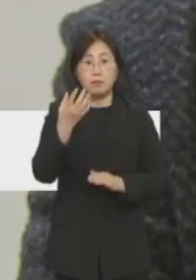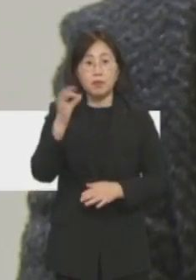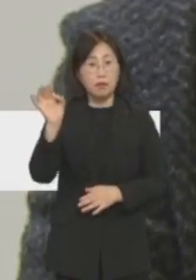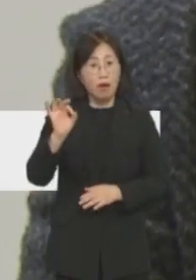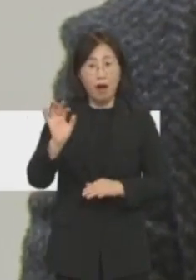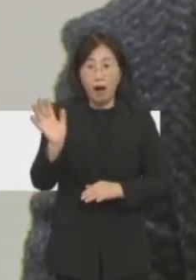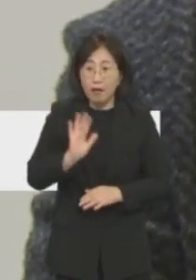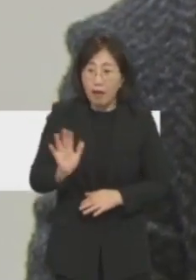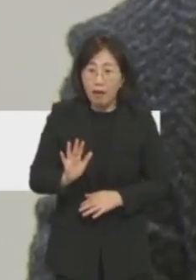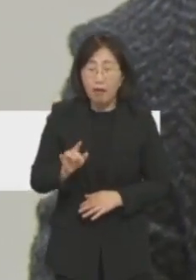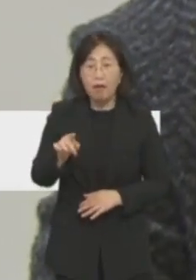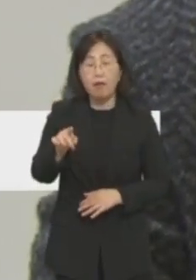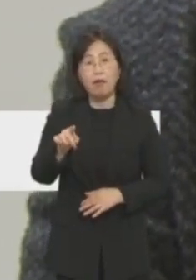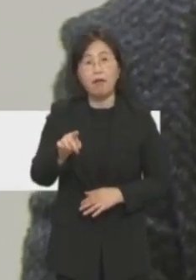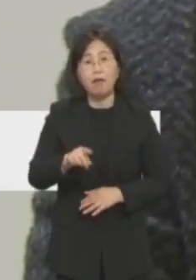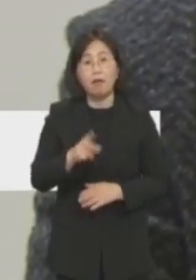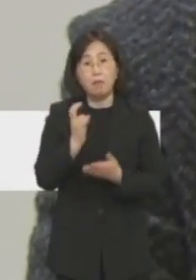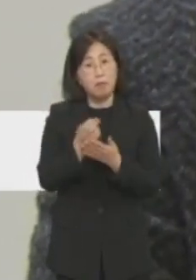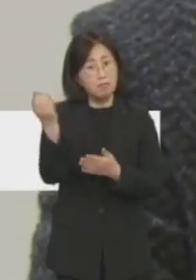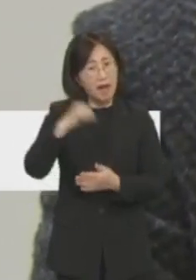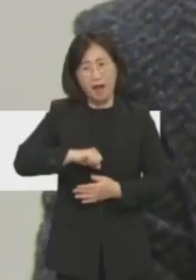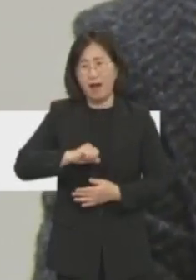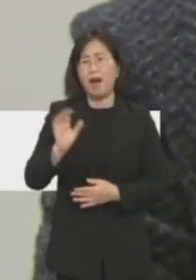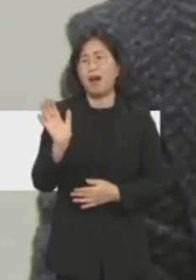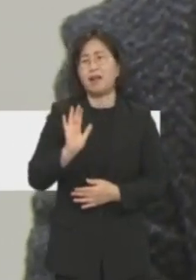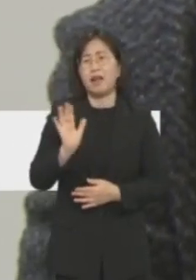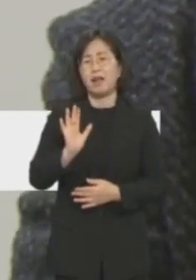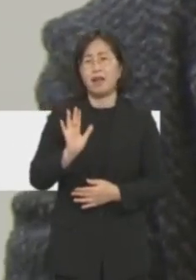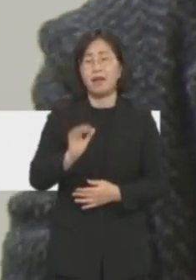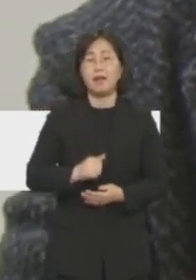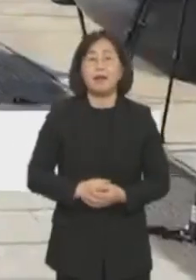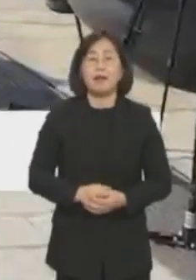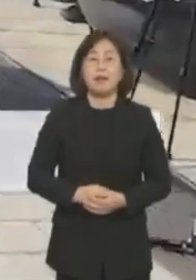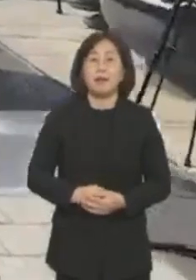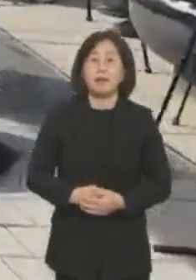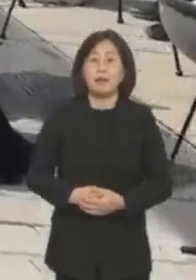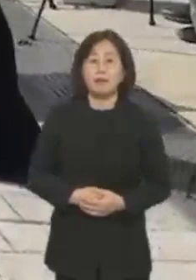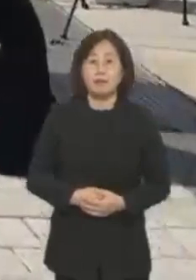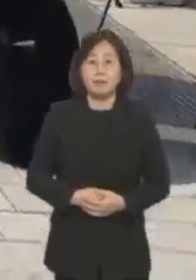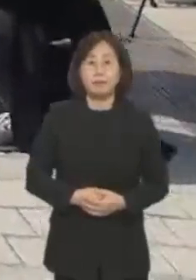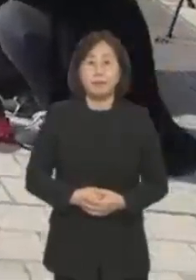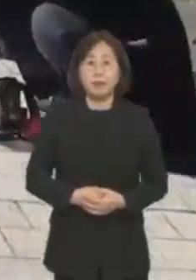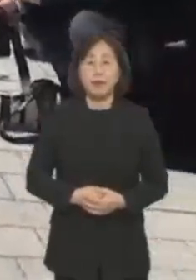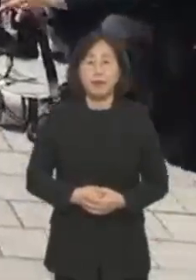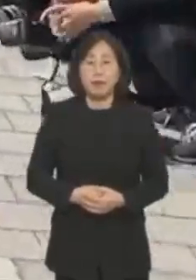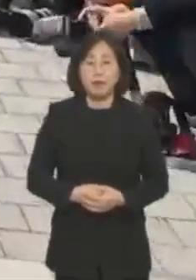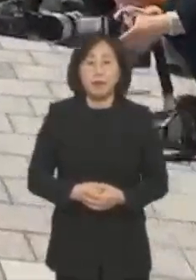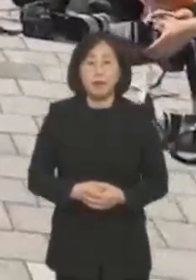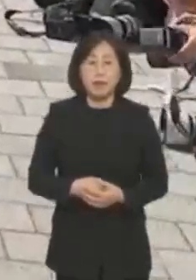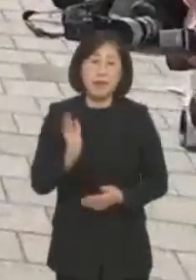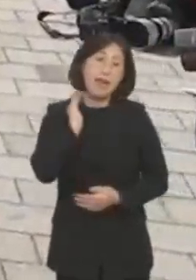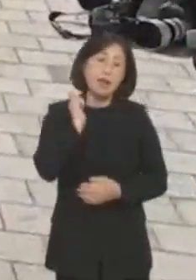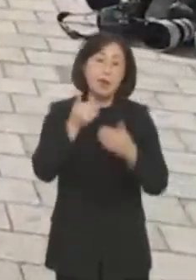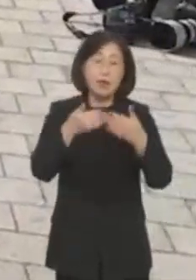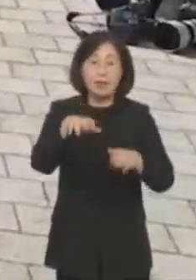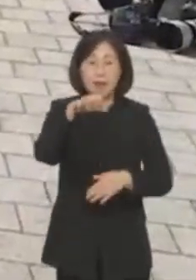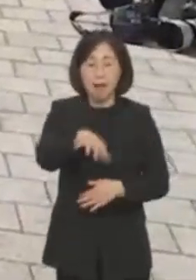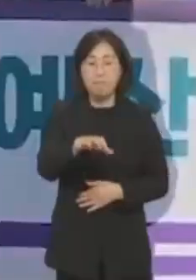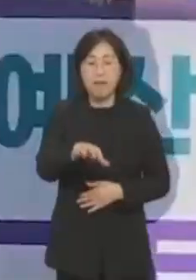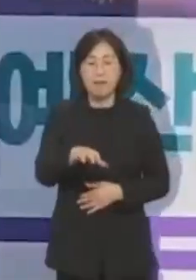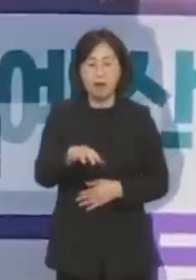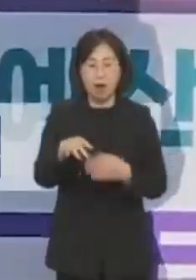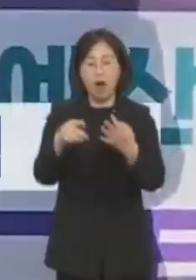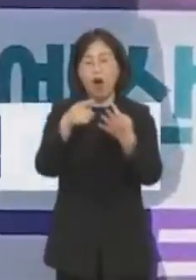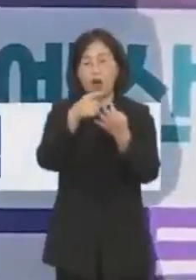그런 범법행위였는지 부당함을 얘기하고자 합니다. 서울 용산구 대통령실 앞에서 윤 대통령의